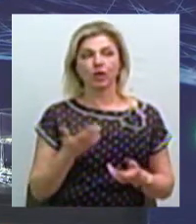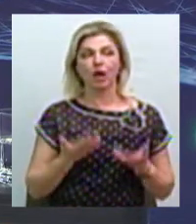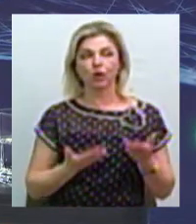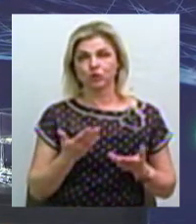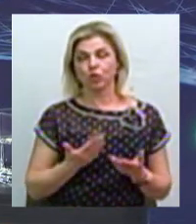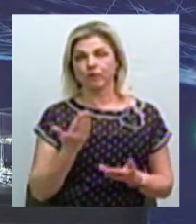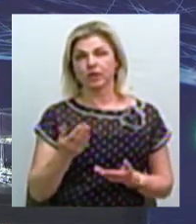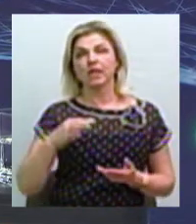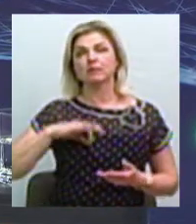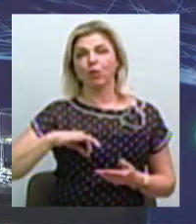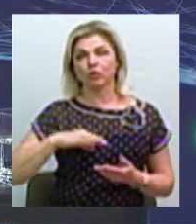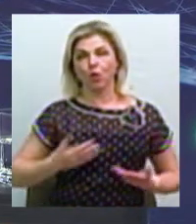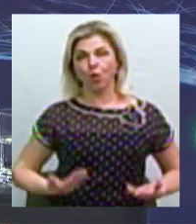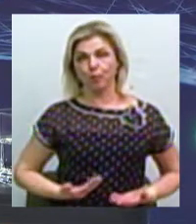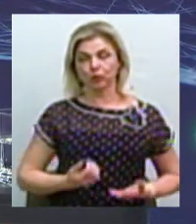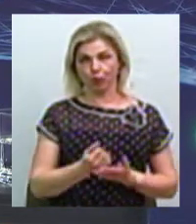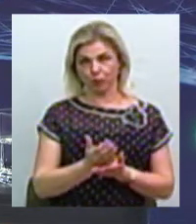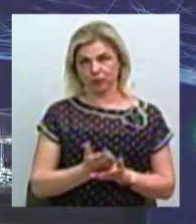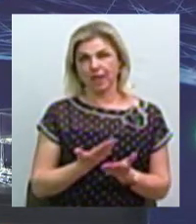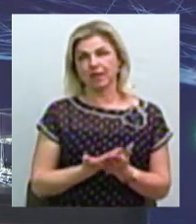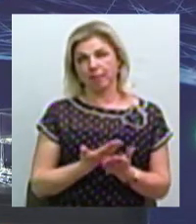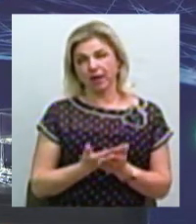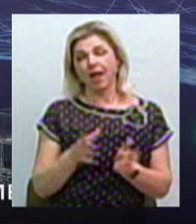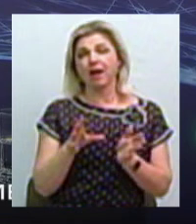вона спожила комунальних послуг, наприклад, чи